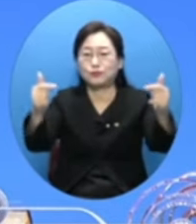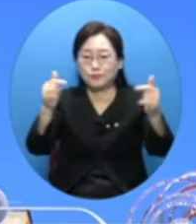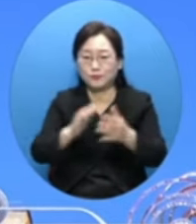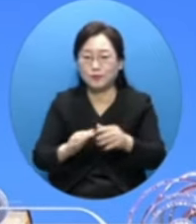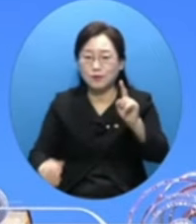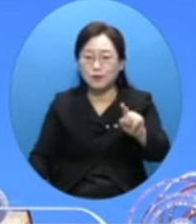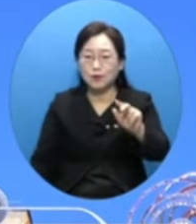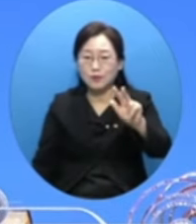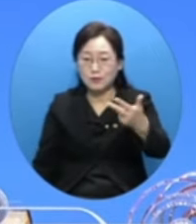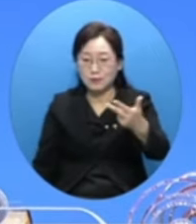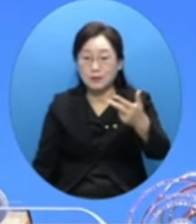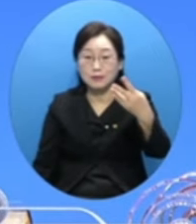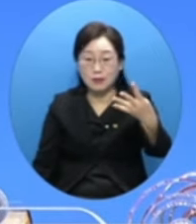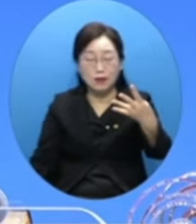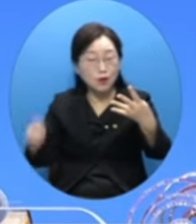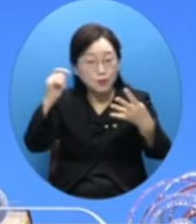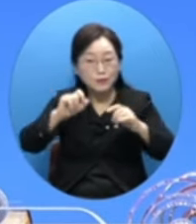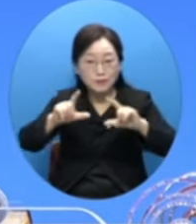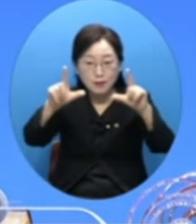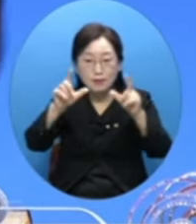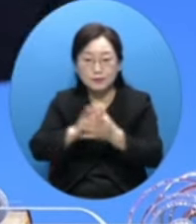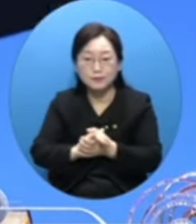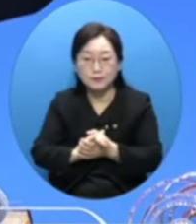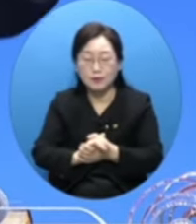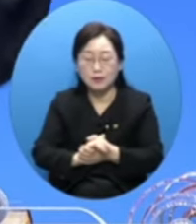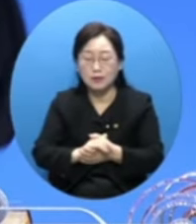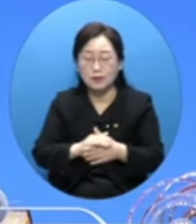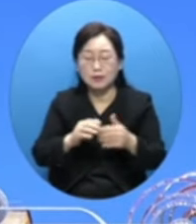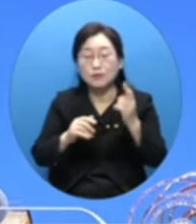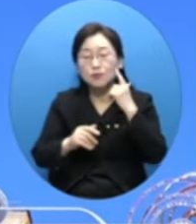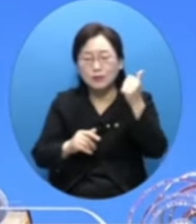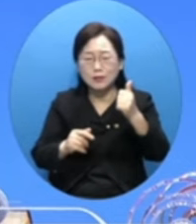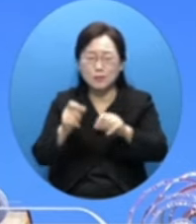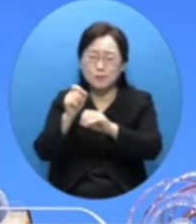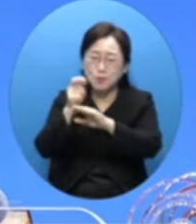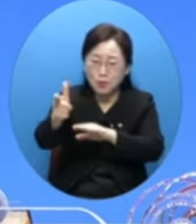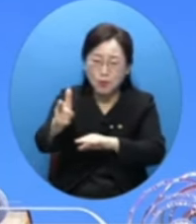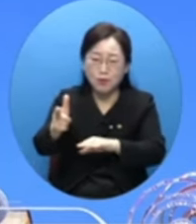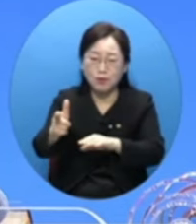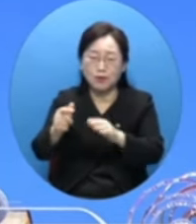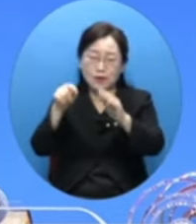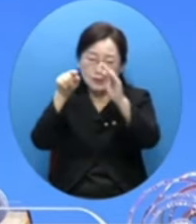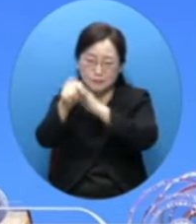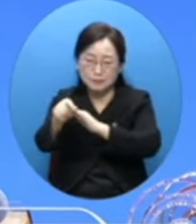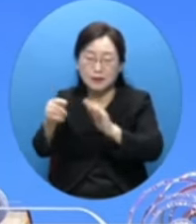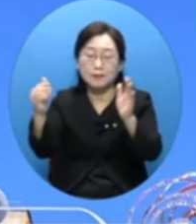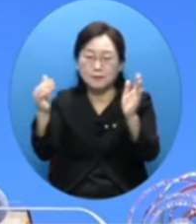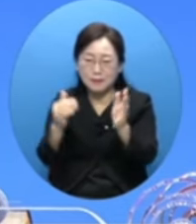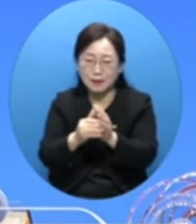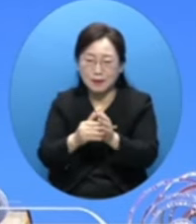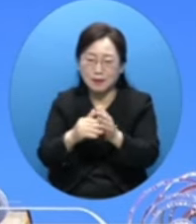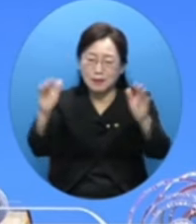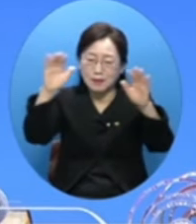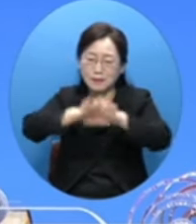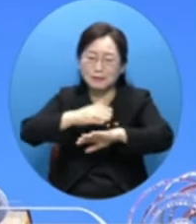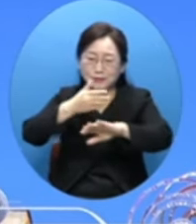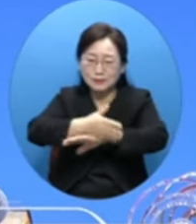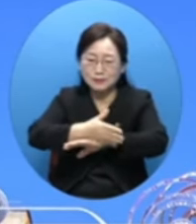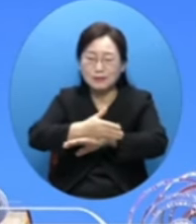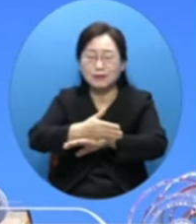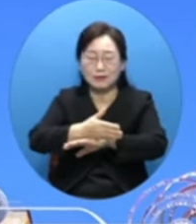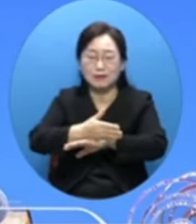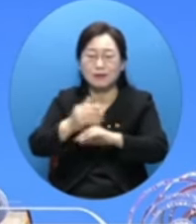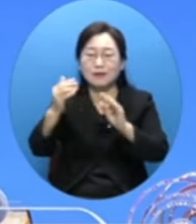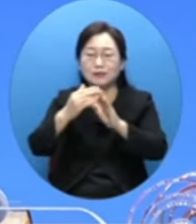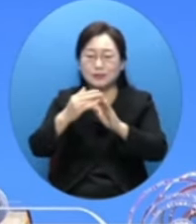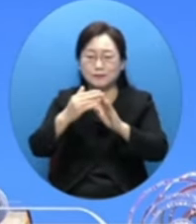1704년 어느 날입니다. 병약한 목사님이 저 몸까지 신망을 갔다가 저녁 늦게 나서야